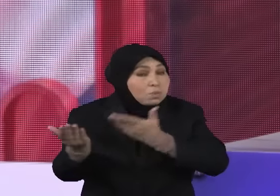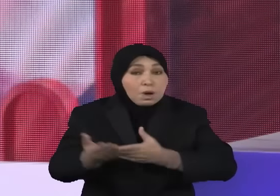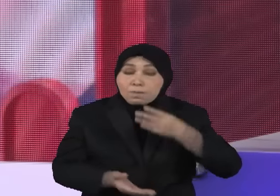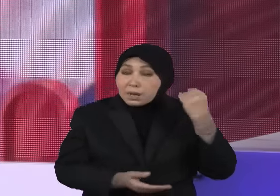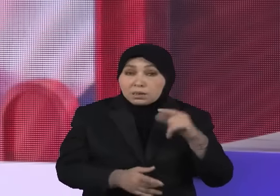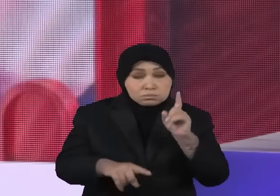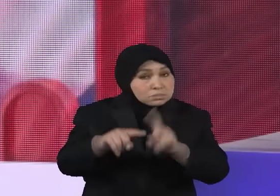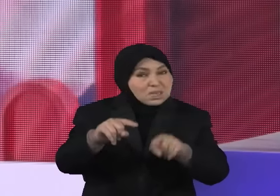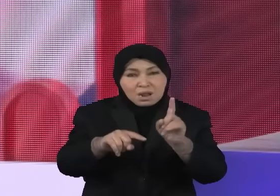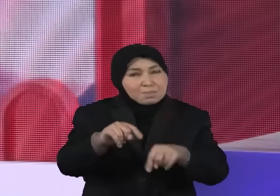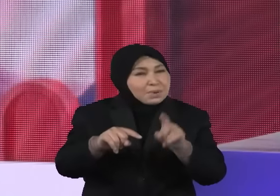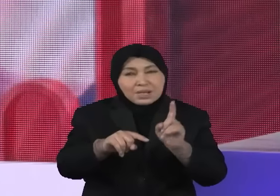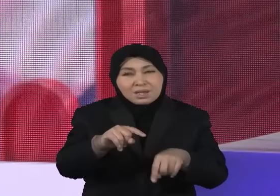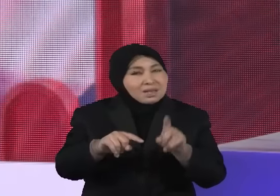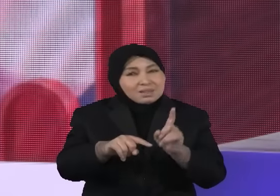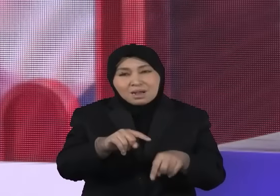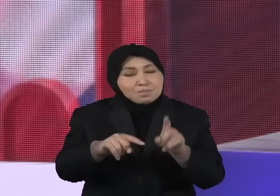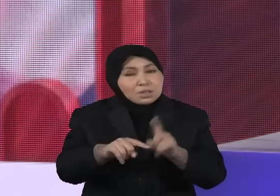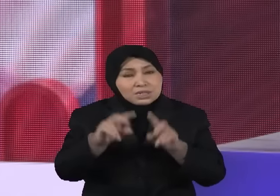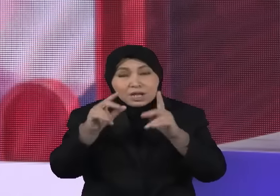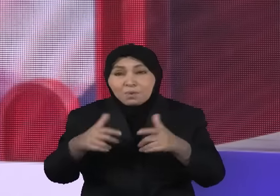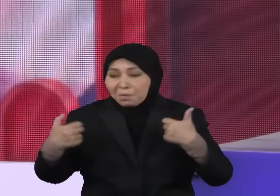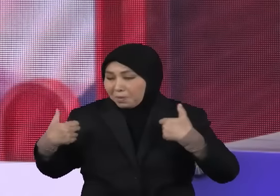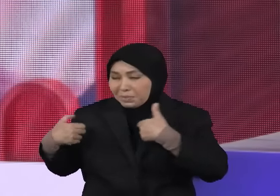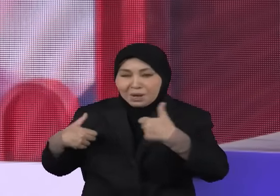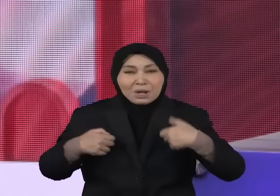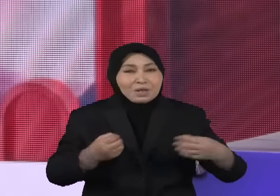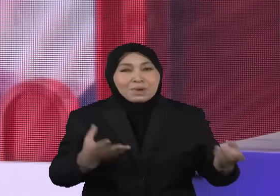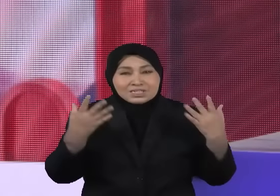itu tidak dibenarkan sama sekali. Tengok minyak wangi banyak, kan?